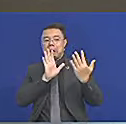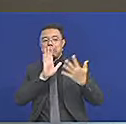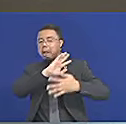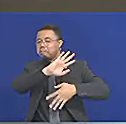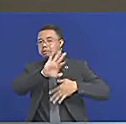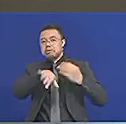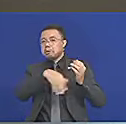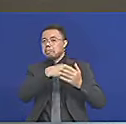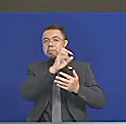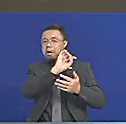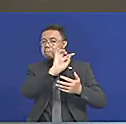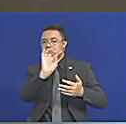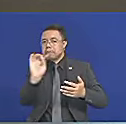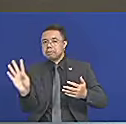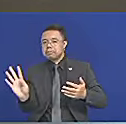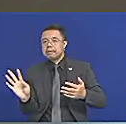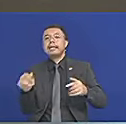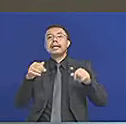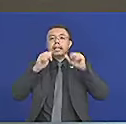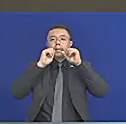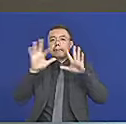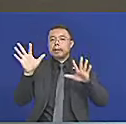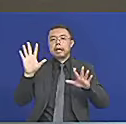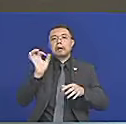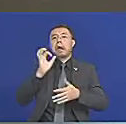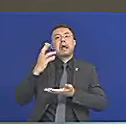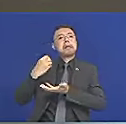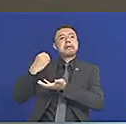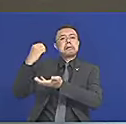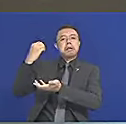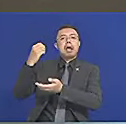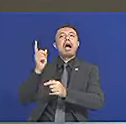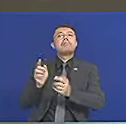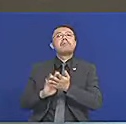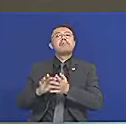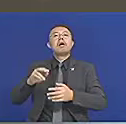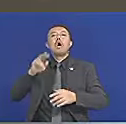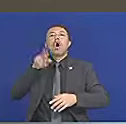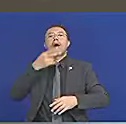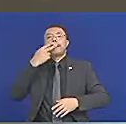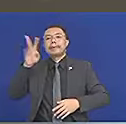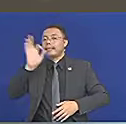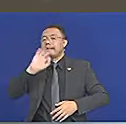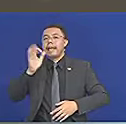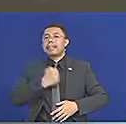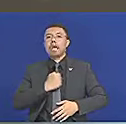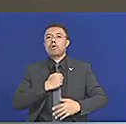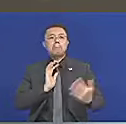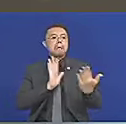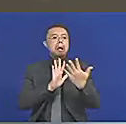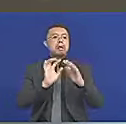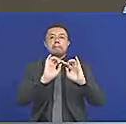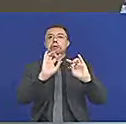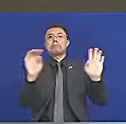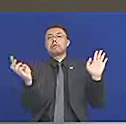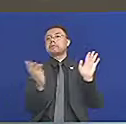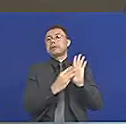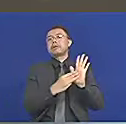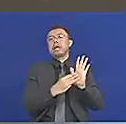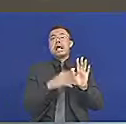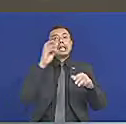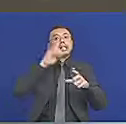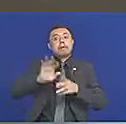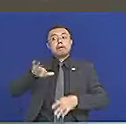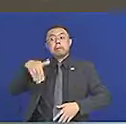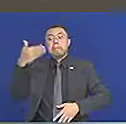sesuatu. Ini berkat yang tidak ternilai karena orang percaya tidak takut menghadapi apapun. Bahkan